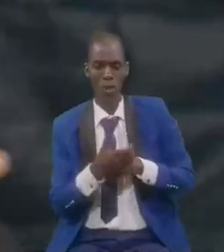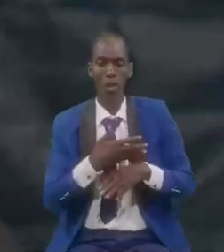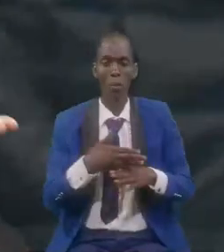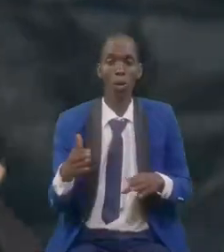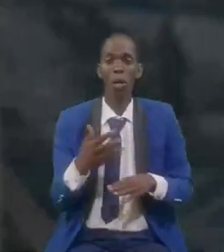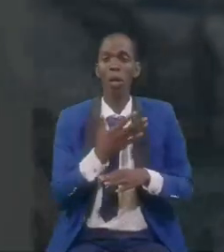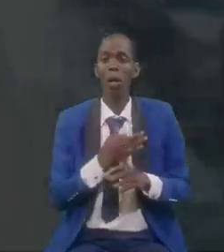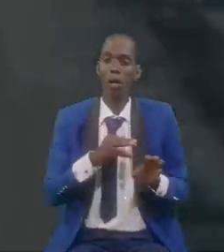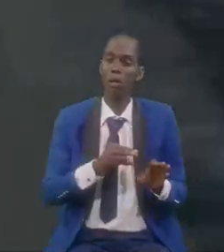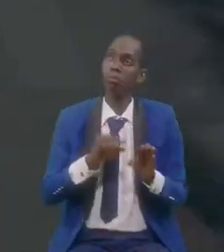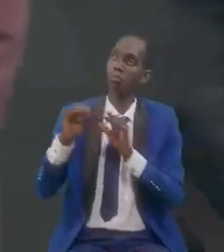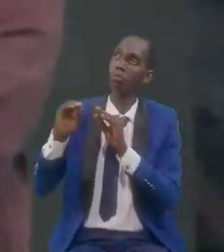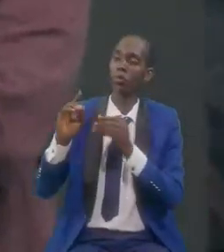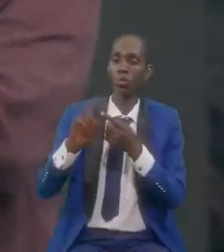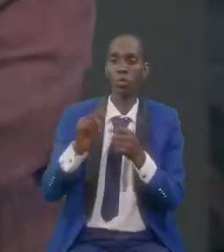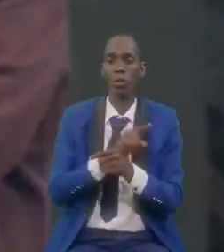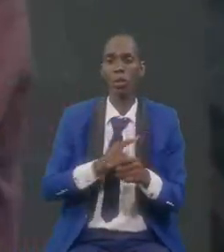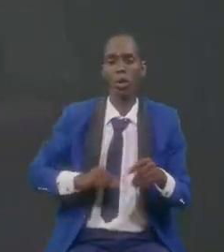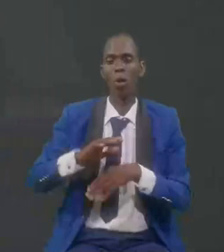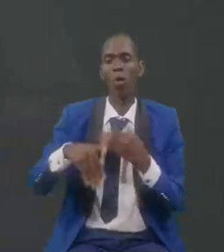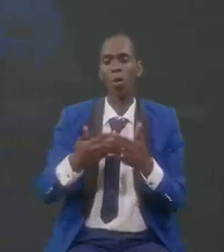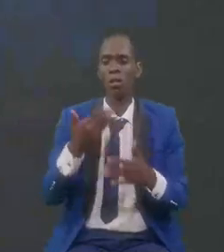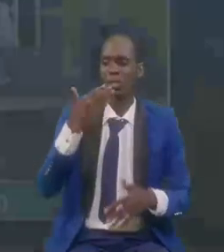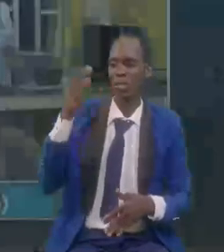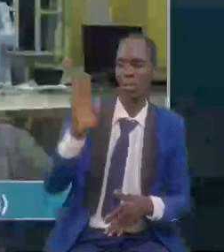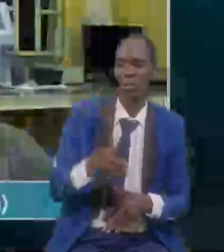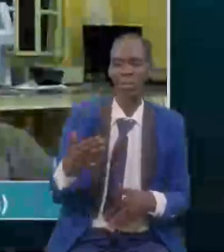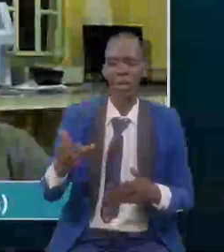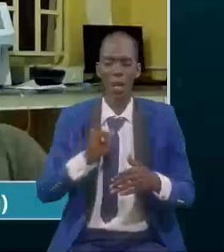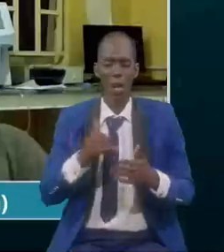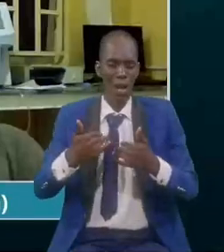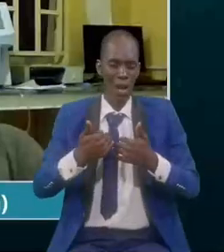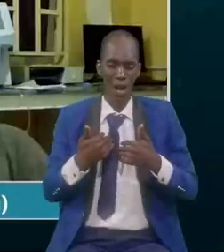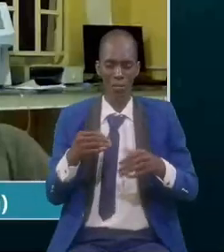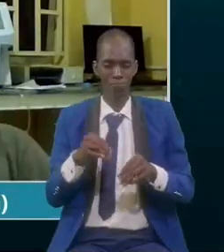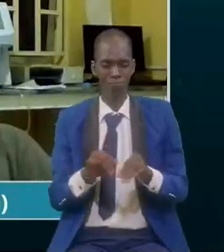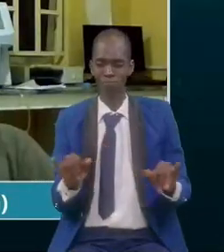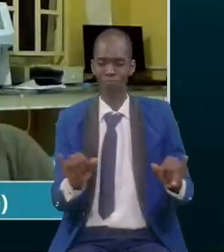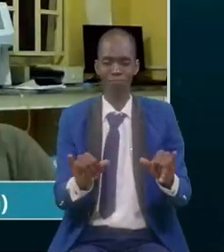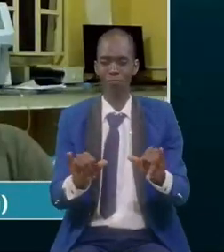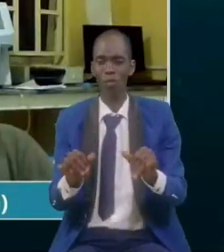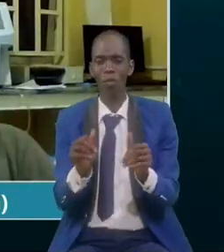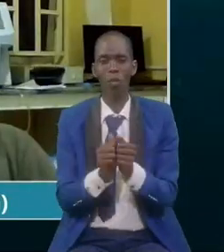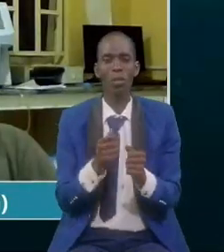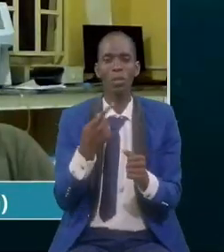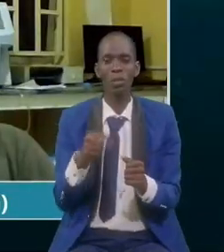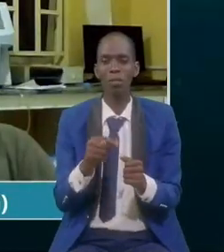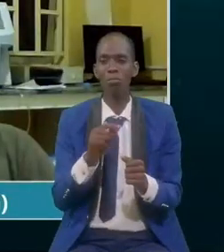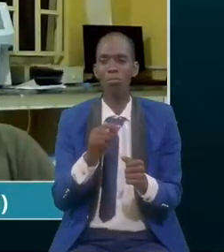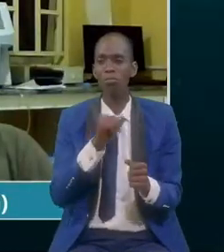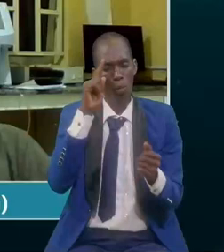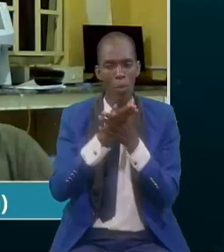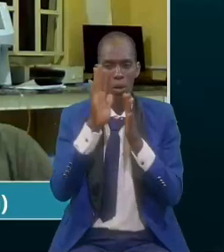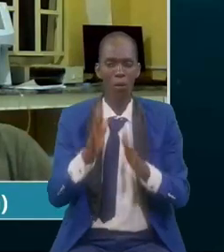péchés et revenir au Seigneur. Et toutes ces mauvaises choses que tu avais en commun avec les incroyants, tu dois